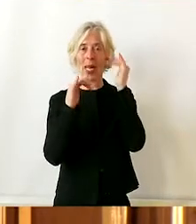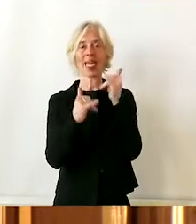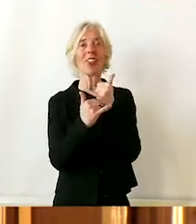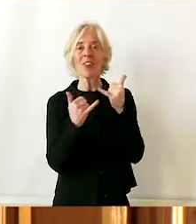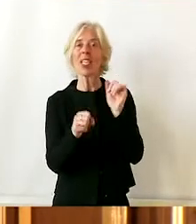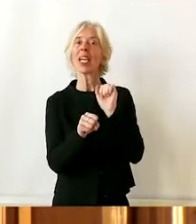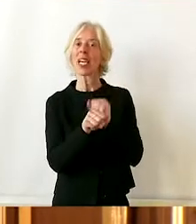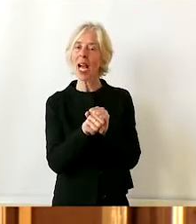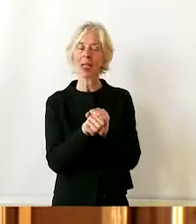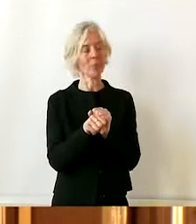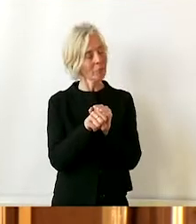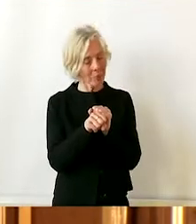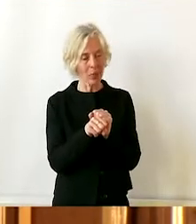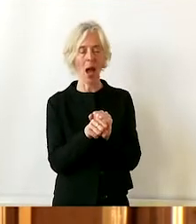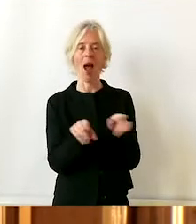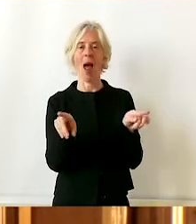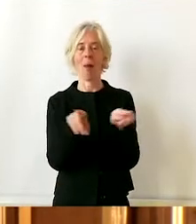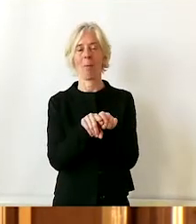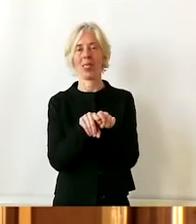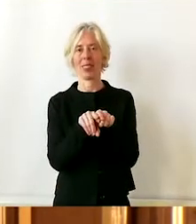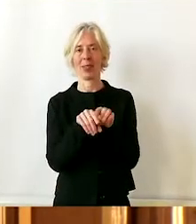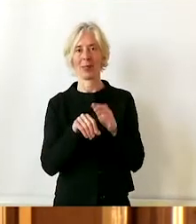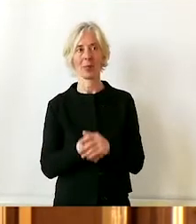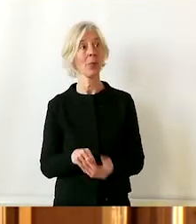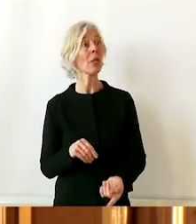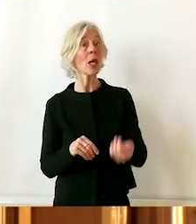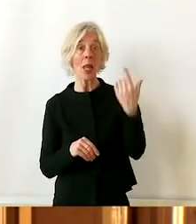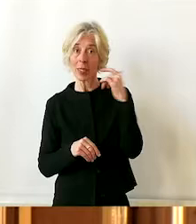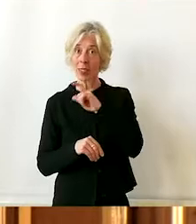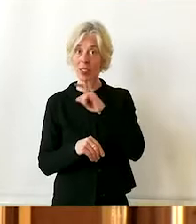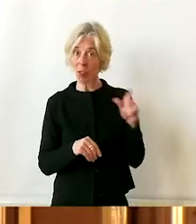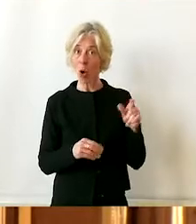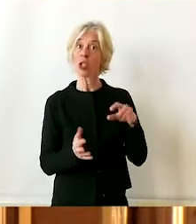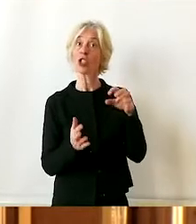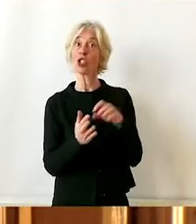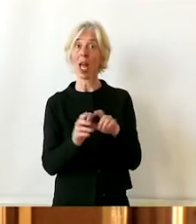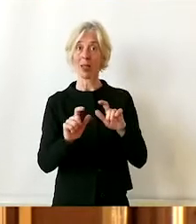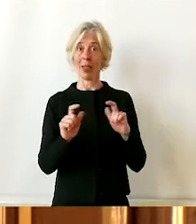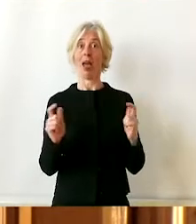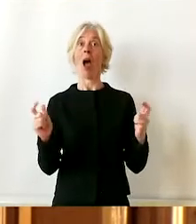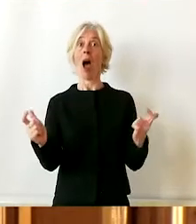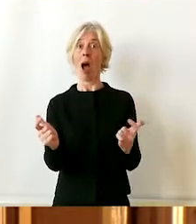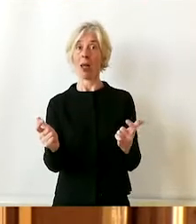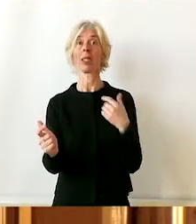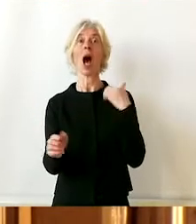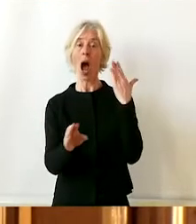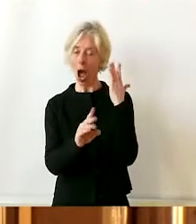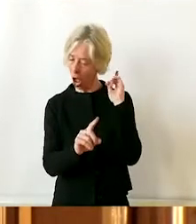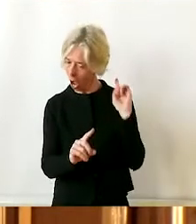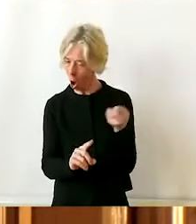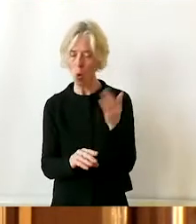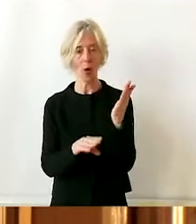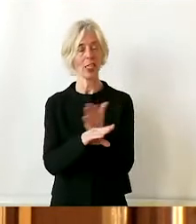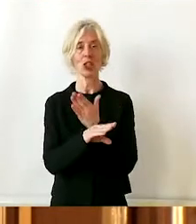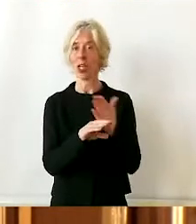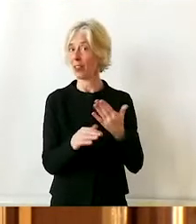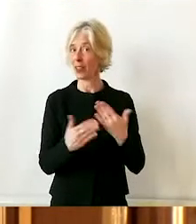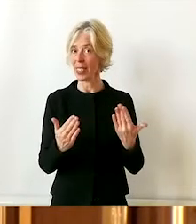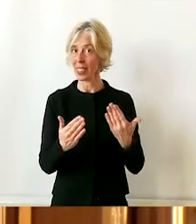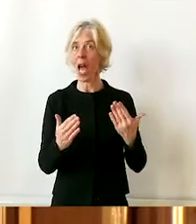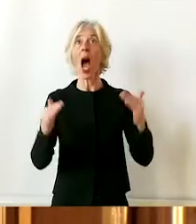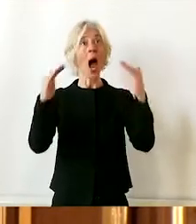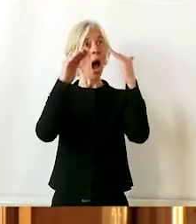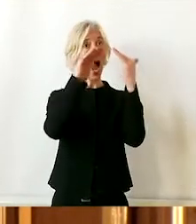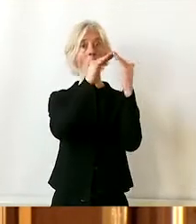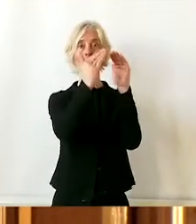haben letzte Woche im Stadtrat ebenfalls beschlossen, dass wir eine Solarpflicht auf Gebäuden angehen wollen. Und was uns,